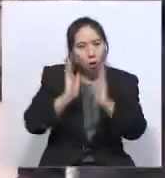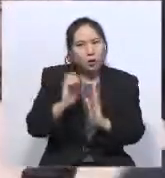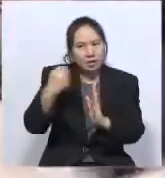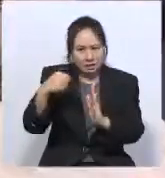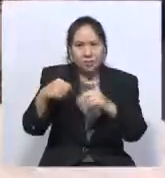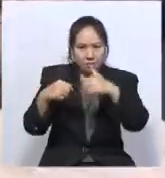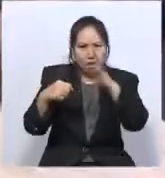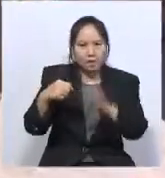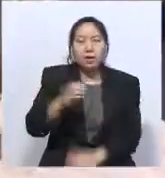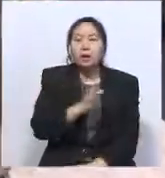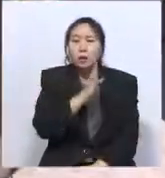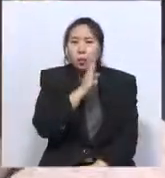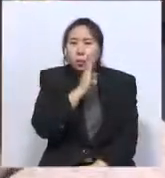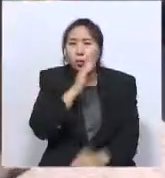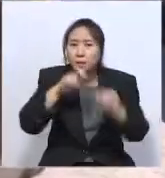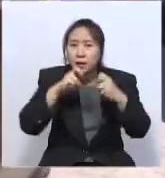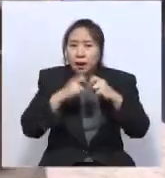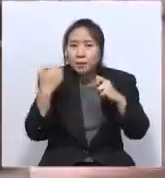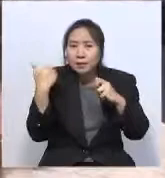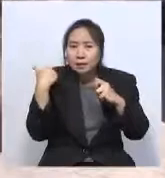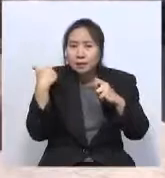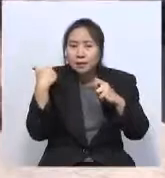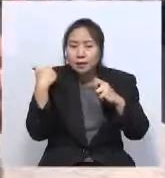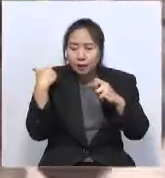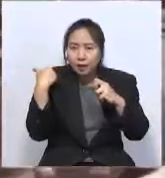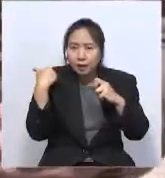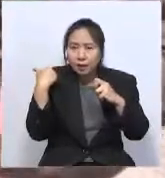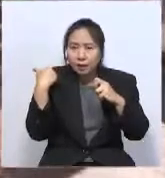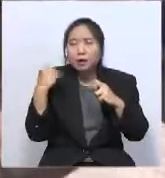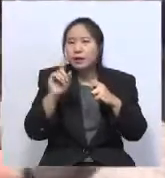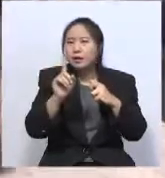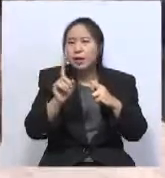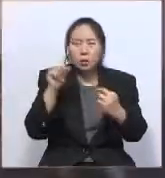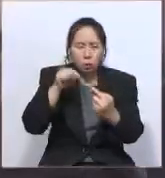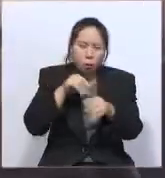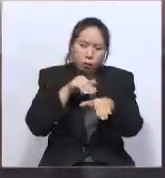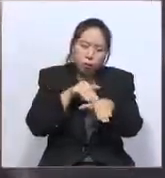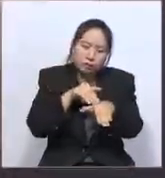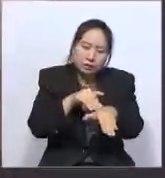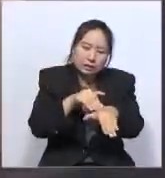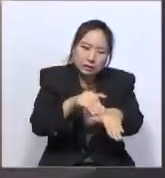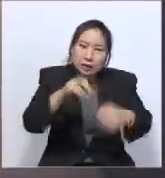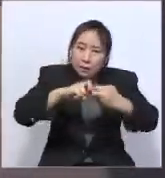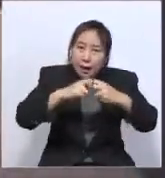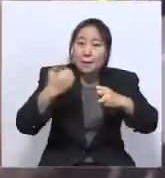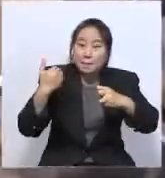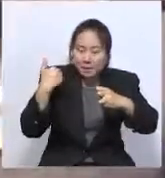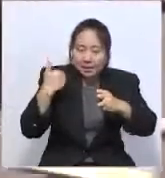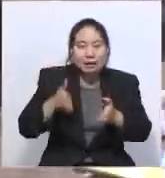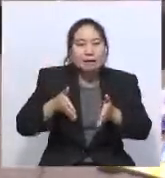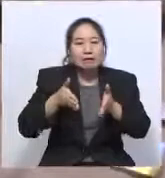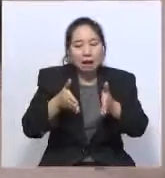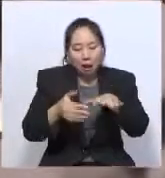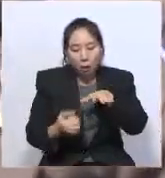ครับแต่หากเกิดปัญหาโดยเฉพาะในช่วงการจราจรคับข้างก็จะมีการเปิดช่องทางพิเศ